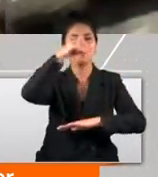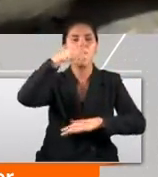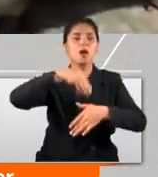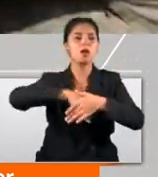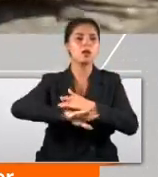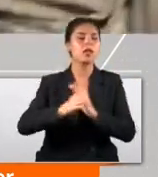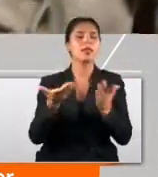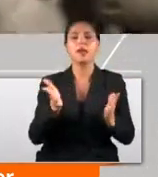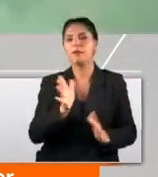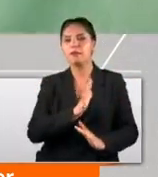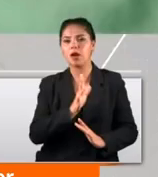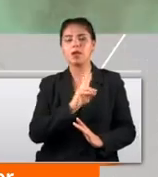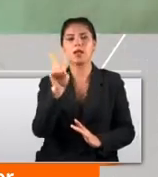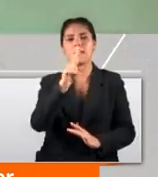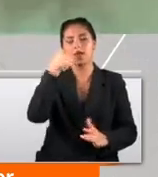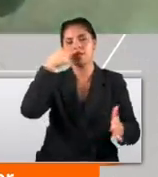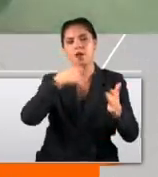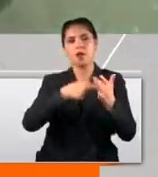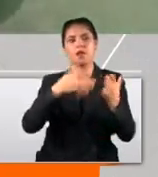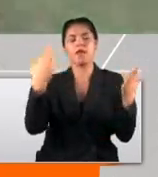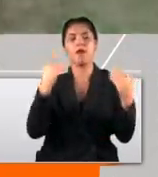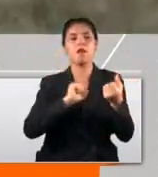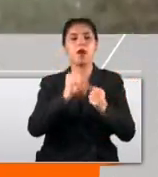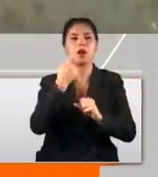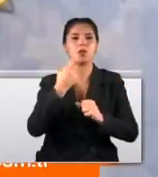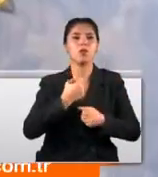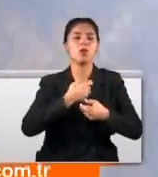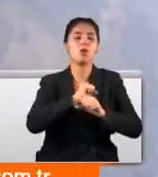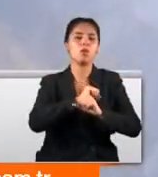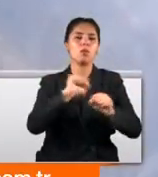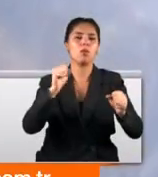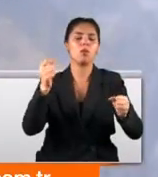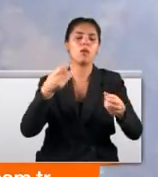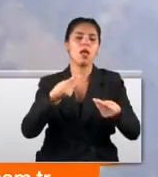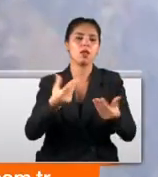ve barınaktan oluşan 20 hedefi hava harekatıyla yerle bir etti.